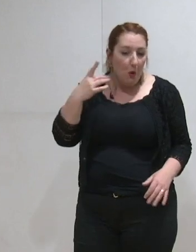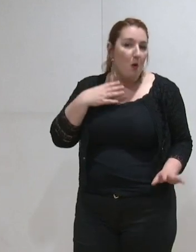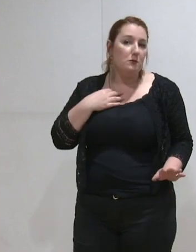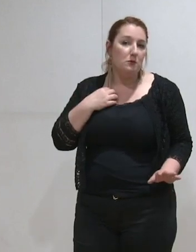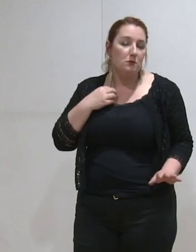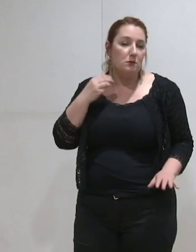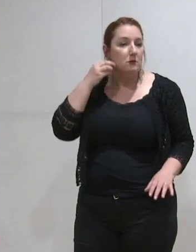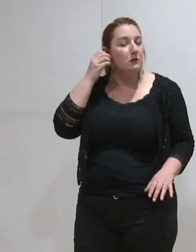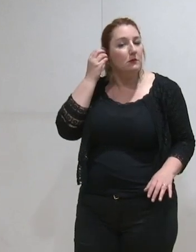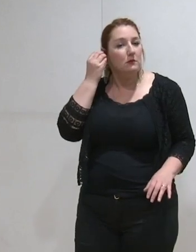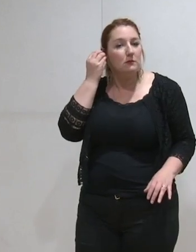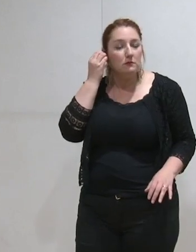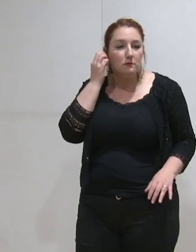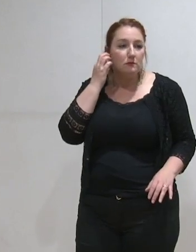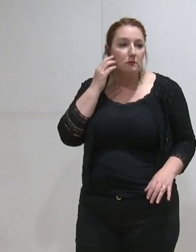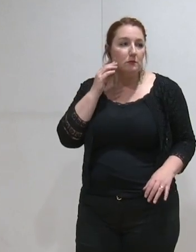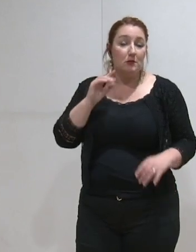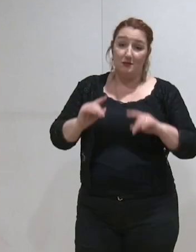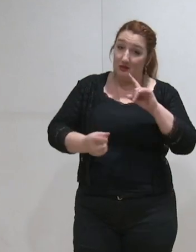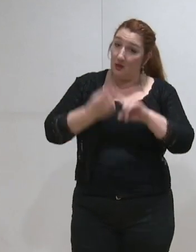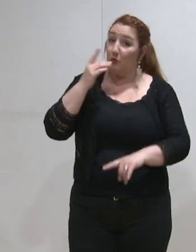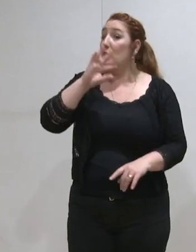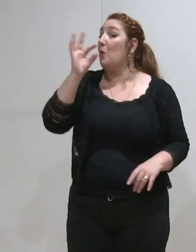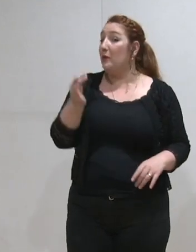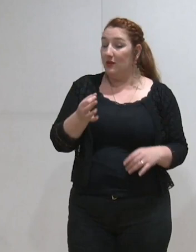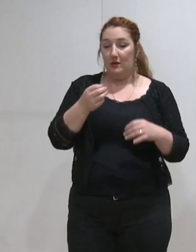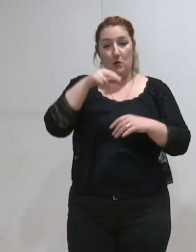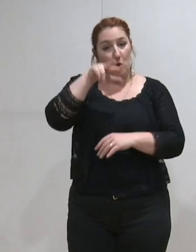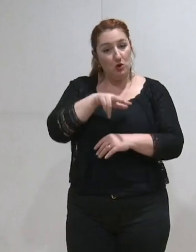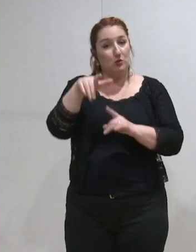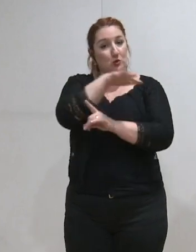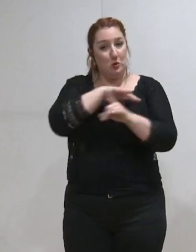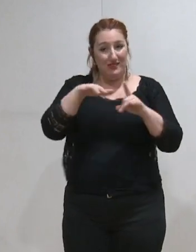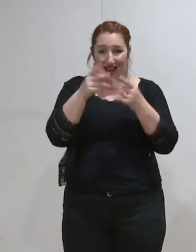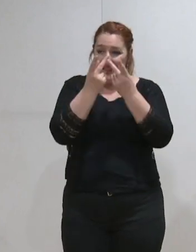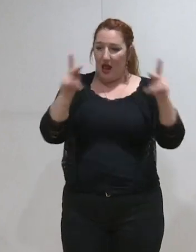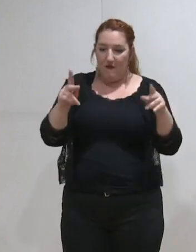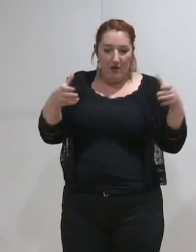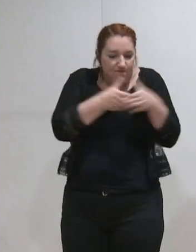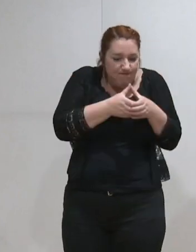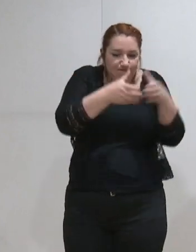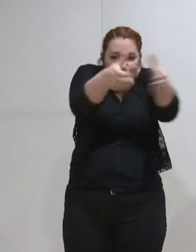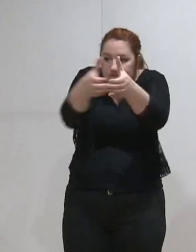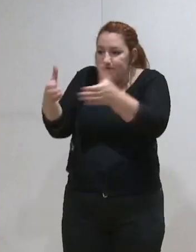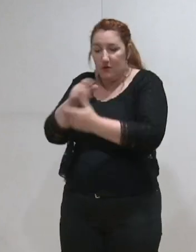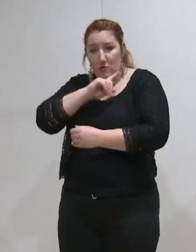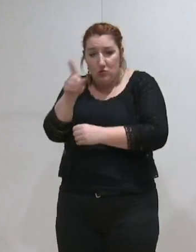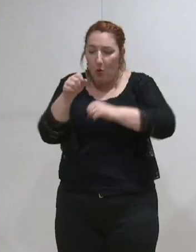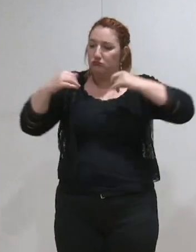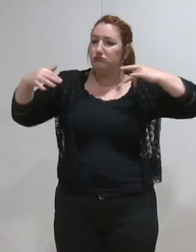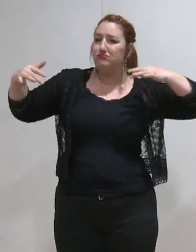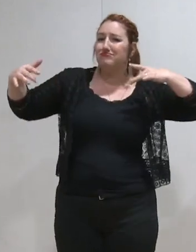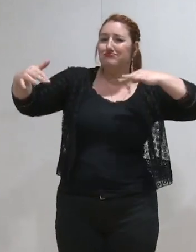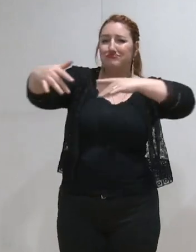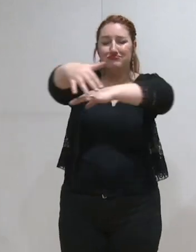il faut effectivement faire en sorte que le logement social se diffuse plus dans la ville et que historiquement il s'est construit parce qu'il fallait